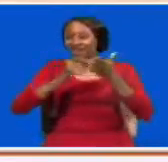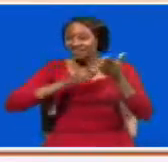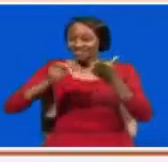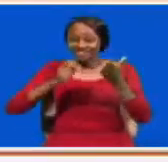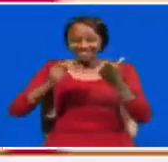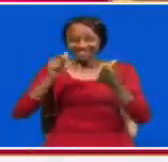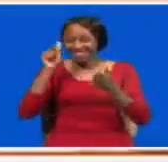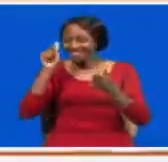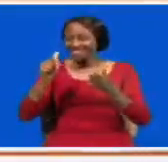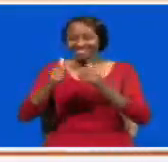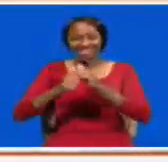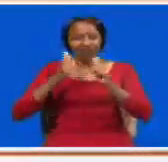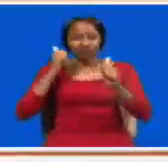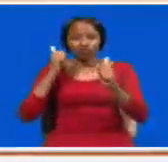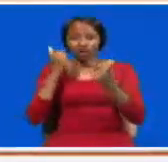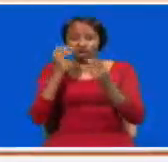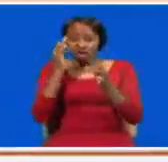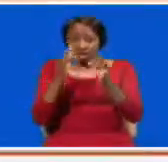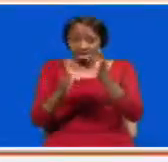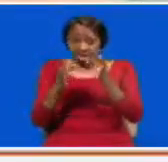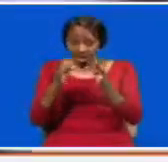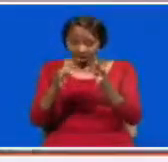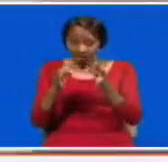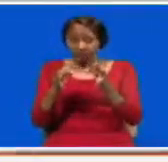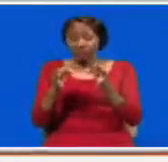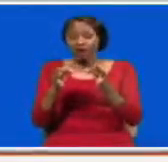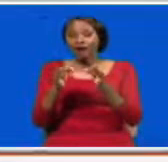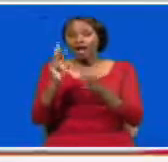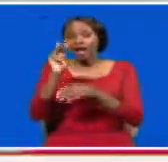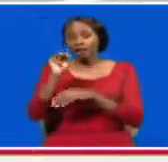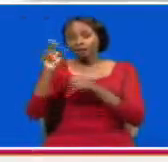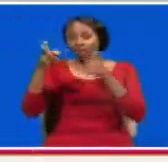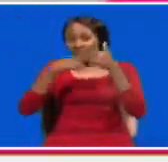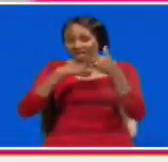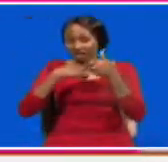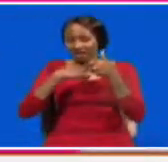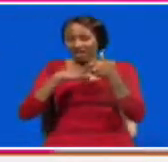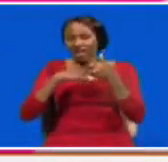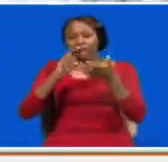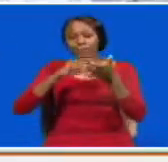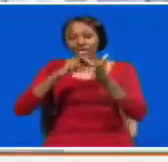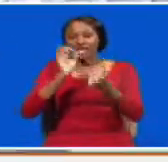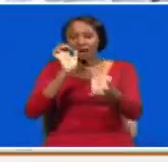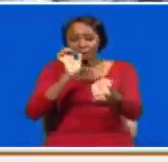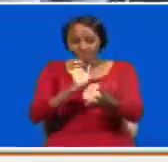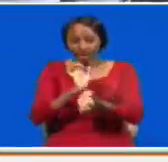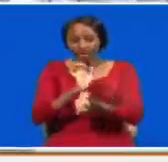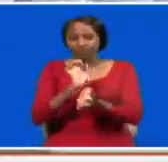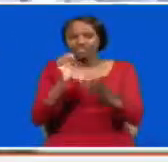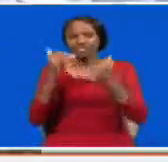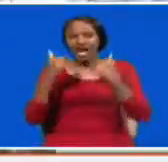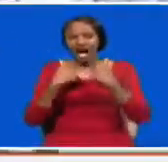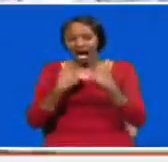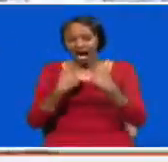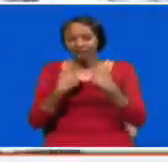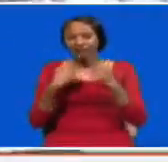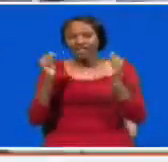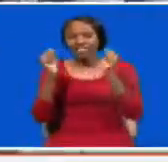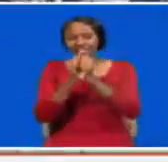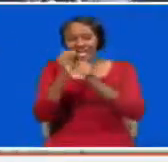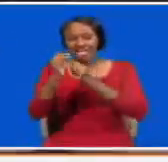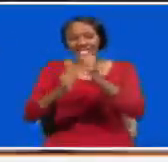sheria. Iwapo mswada huo utaidhinishwa na Rais Museveni, wahusika watapewa adhabu ya kifungo kisichopungua miaka